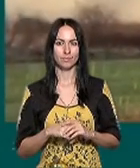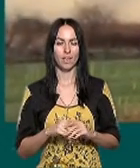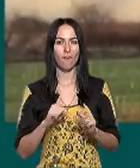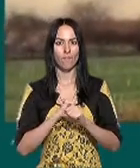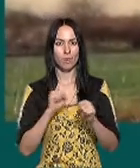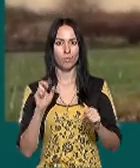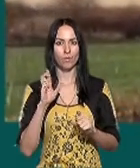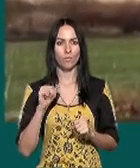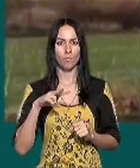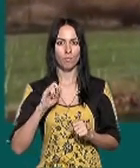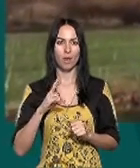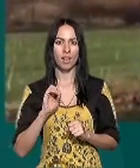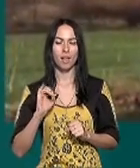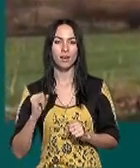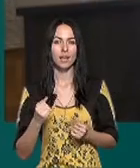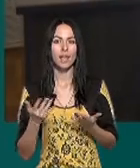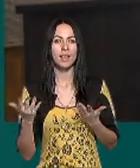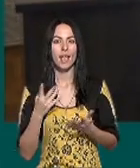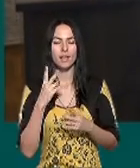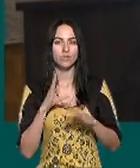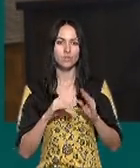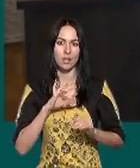Вибухи у Балаклії, які версії розглядають слідчі.